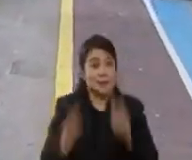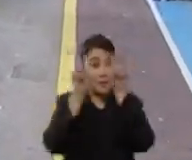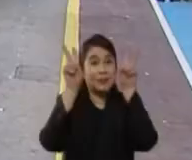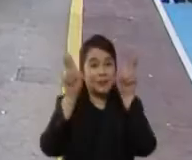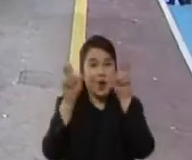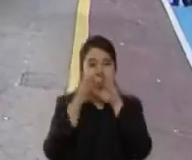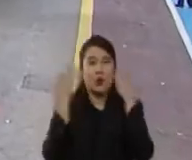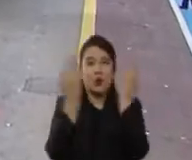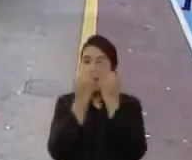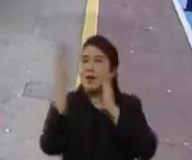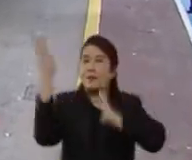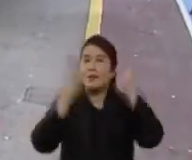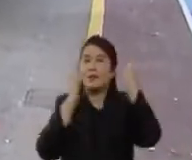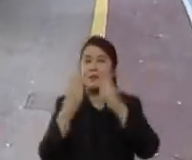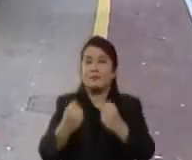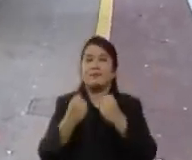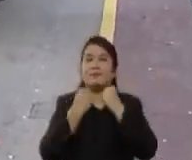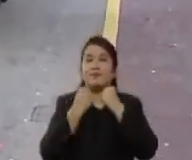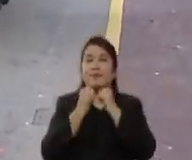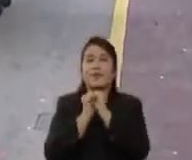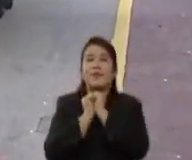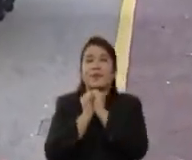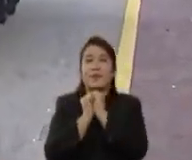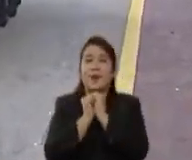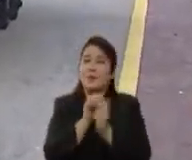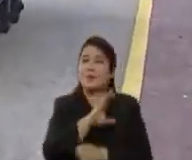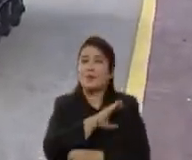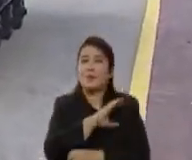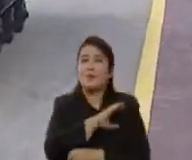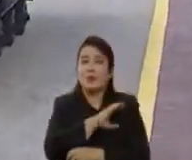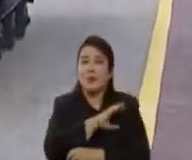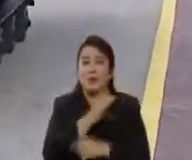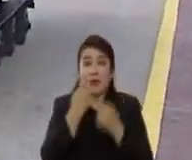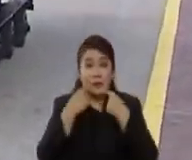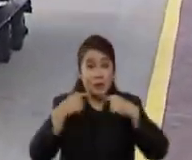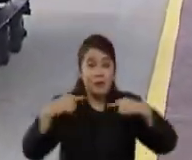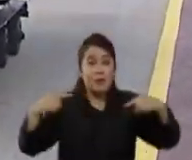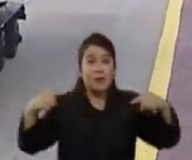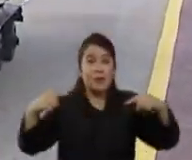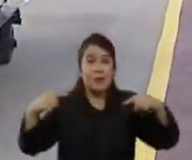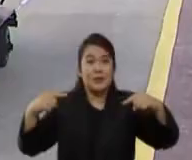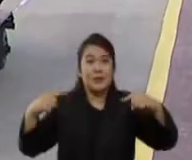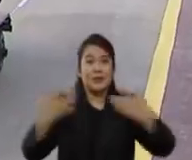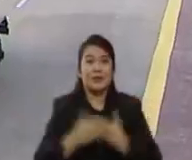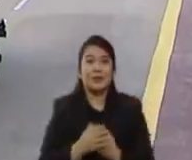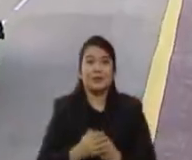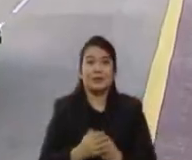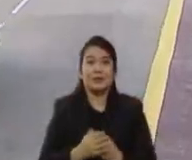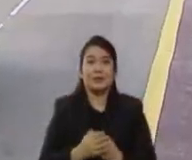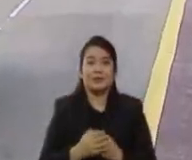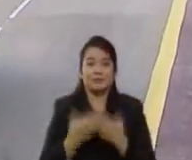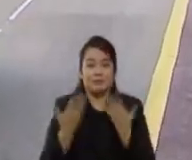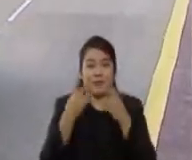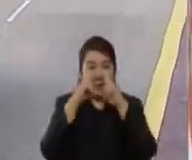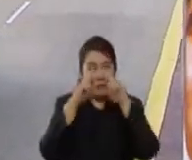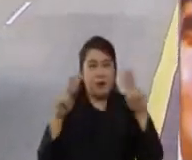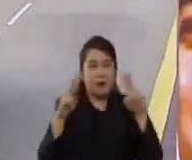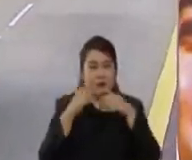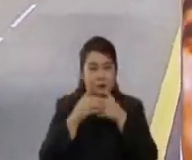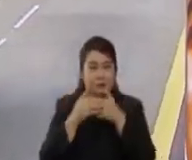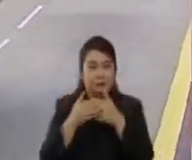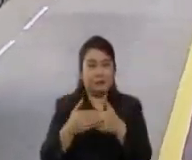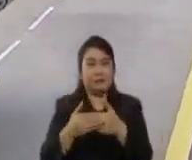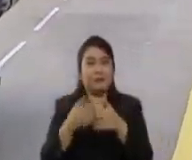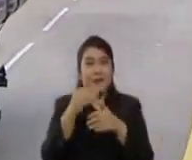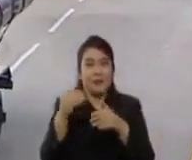Bertemakan Keluarga Malaysia Teguh Bersama, Polis Diraja Malaysia berjaya mengekalkan keamanan dan kesejahteraan rakyat di